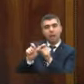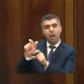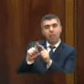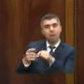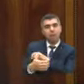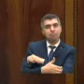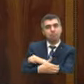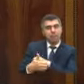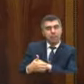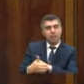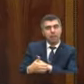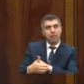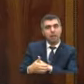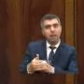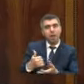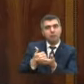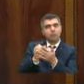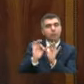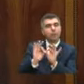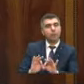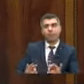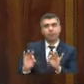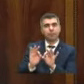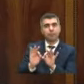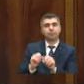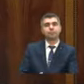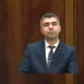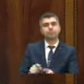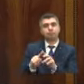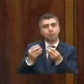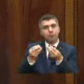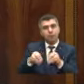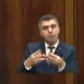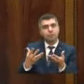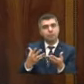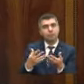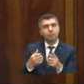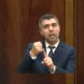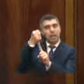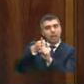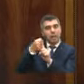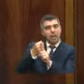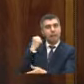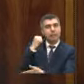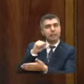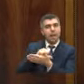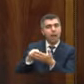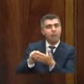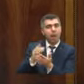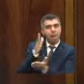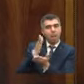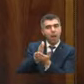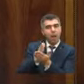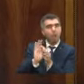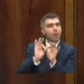الطبقة المتوسطة أو ما تبقى منها. فشلتم في إقرار إصلاح ضريبي حقيقي يجعل من